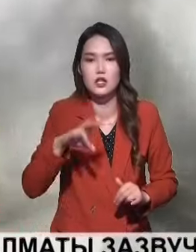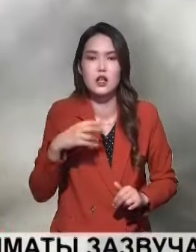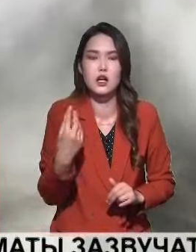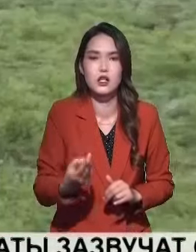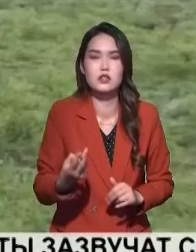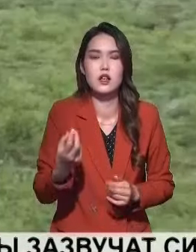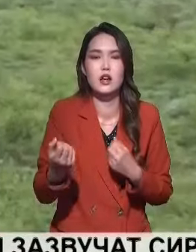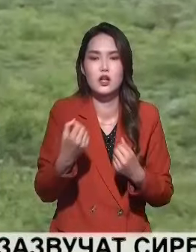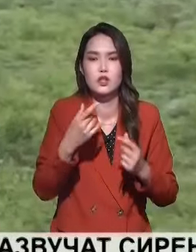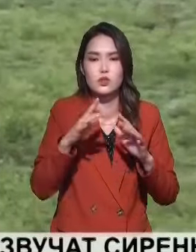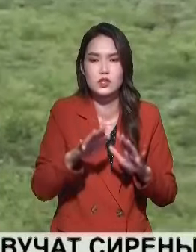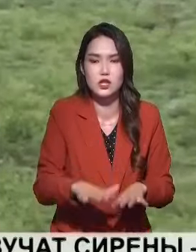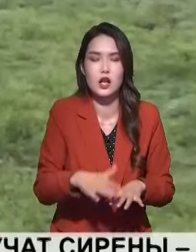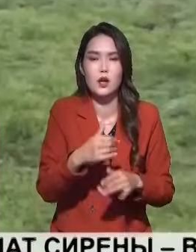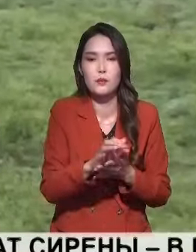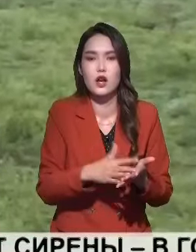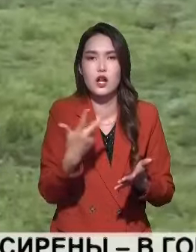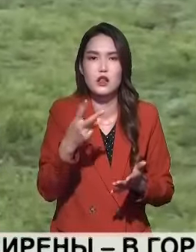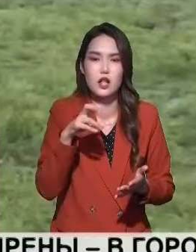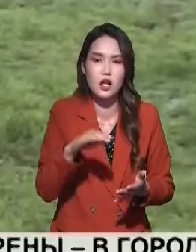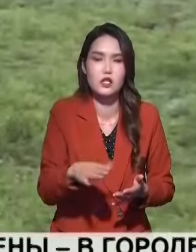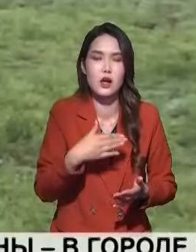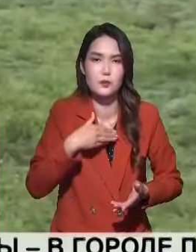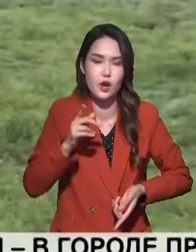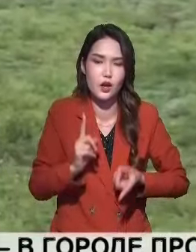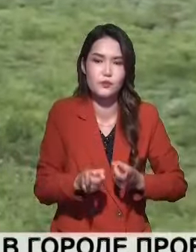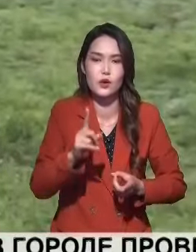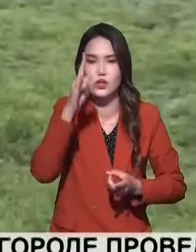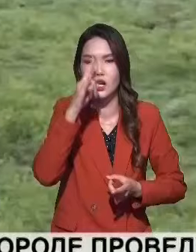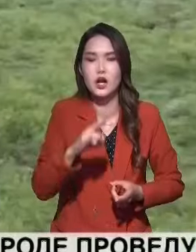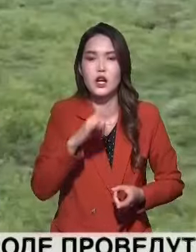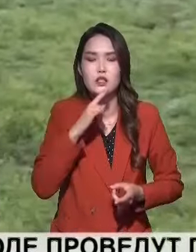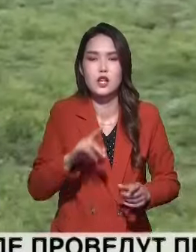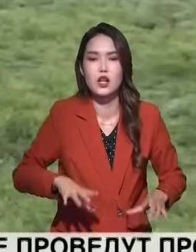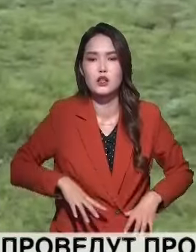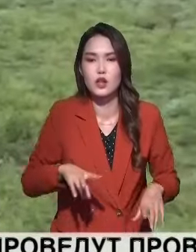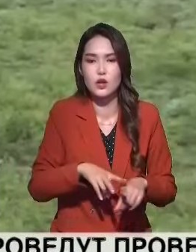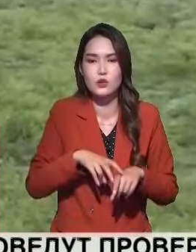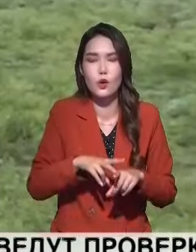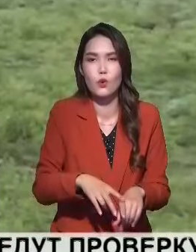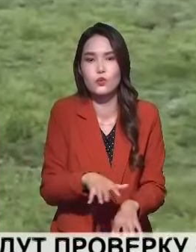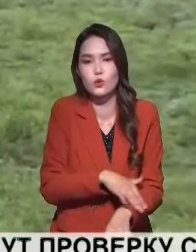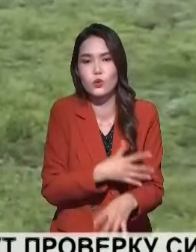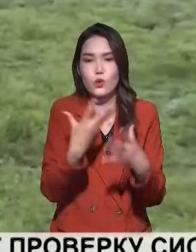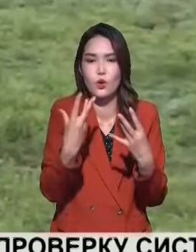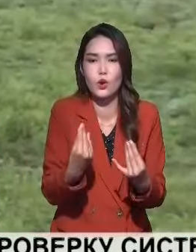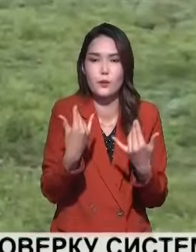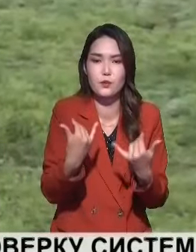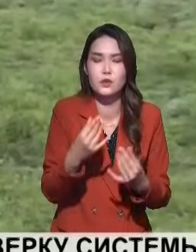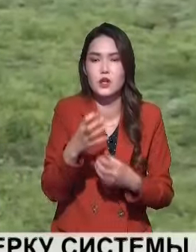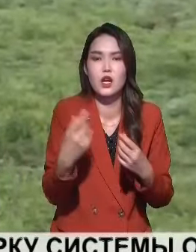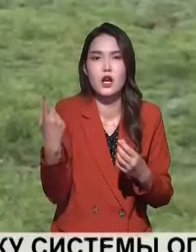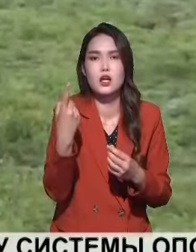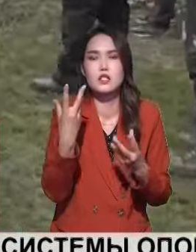их уникальность. На протяжении 3 лет мы подтверждаем, что казахские лошади, они до сих пор на сегодняшний день в мире одни из